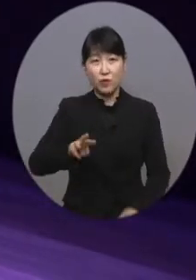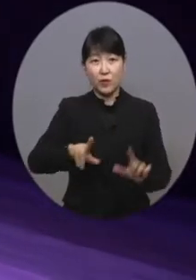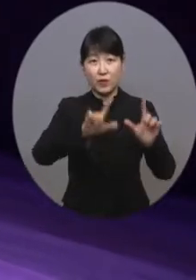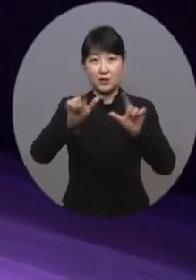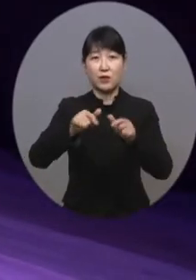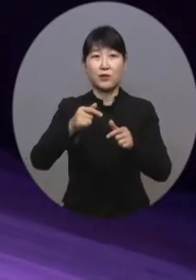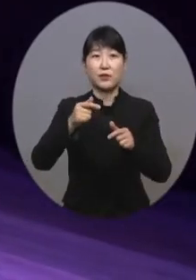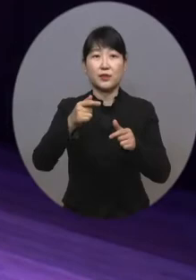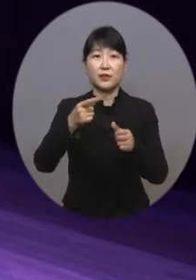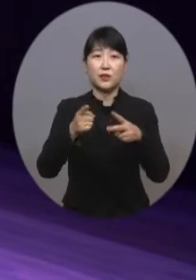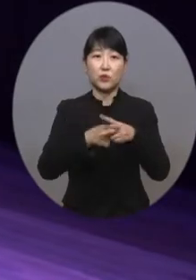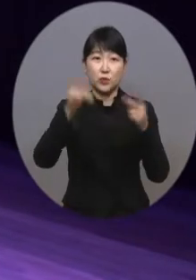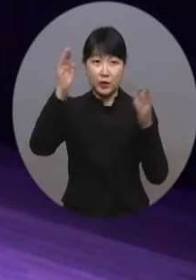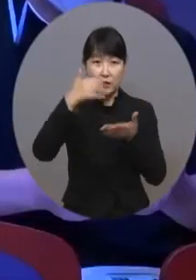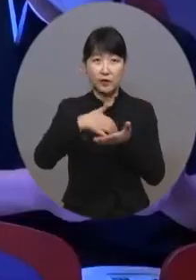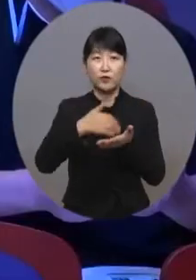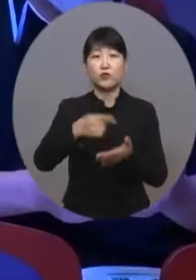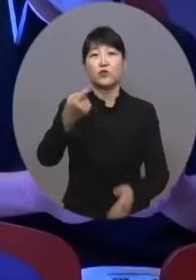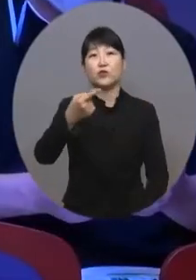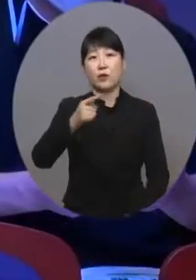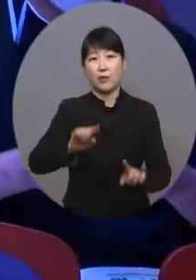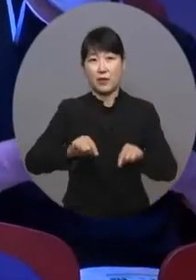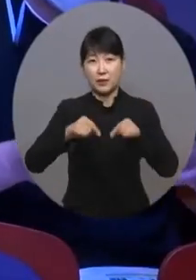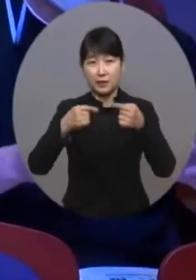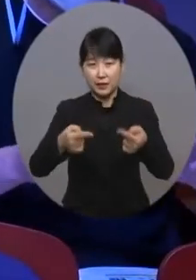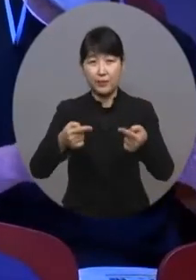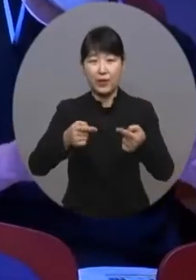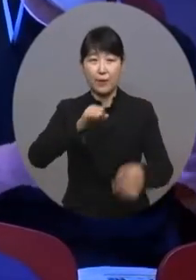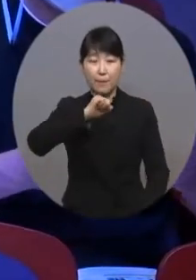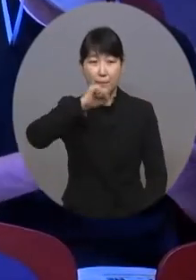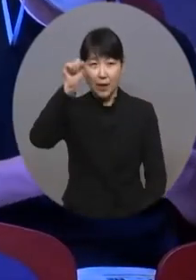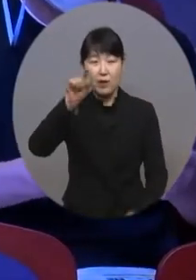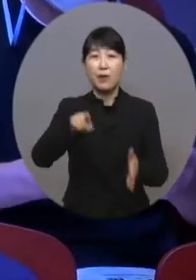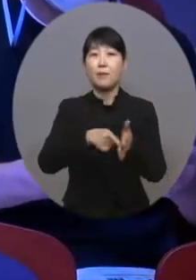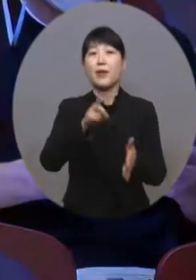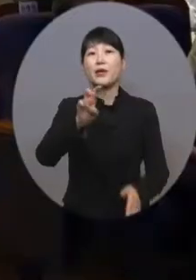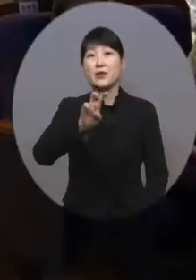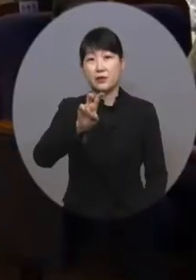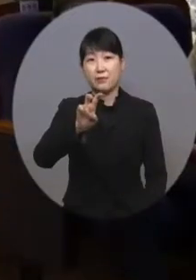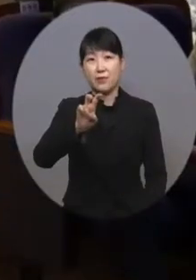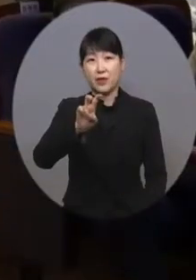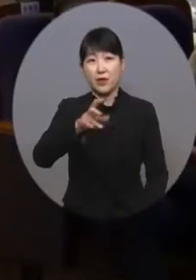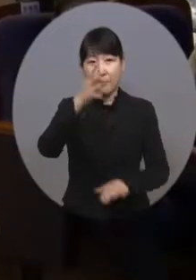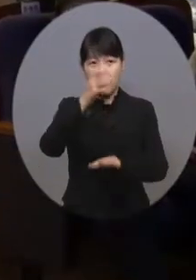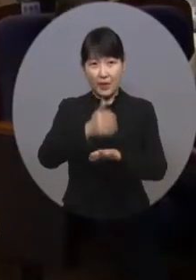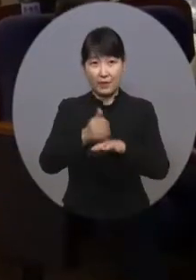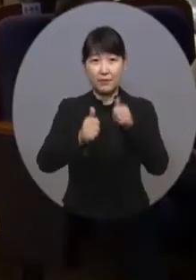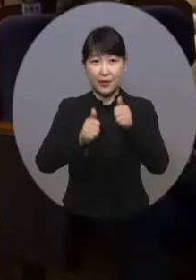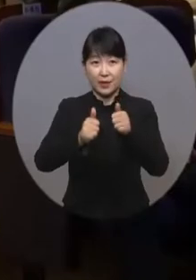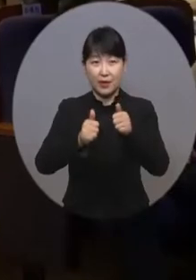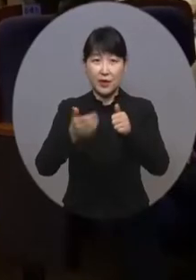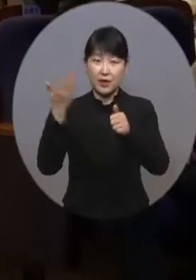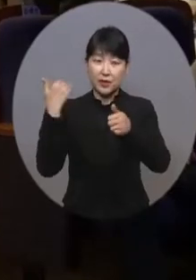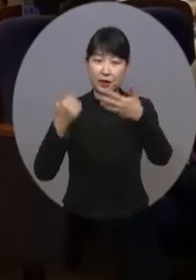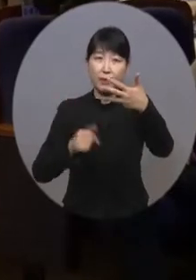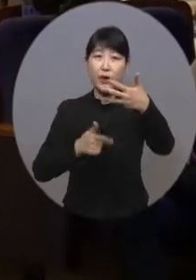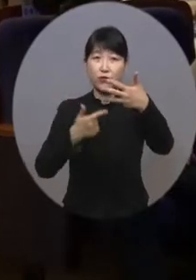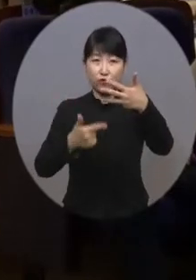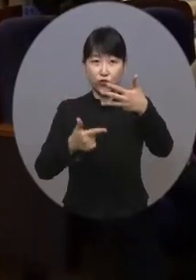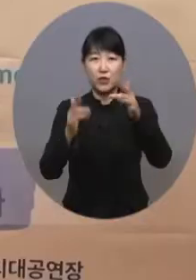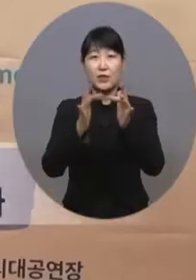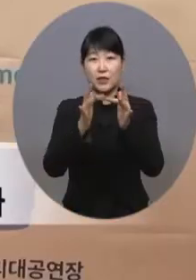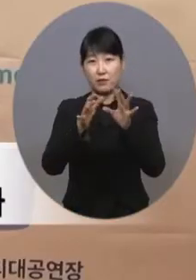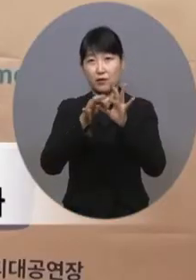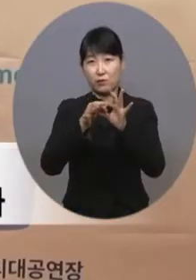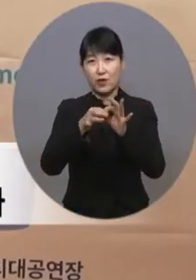참가하여 입선 120명, 본선 120명을 선정, 본선 진출자는 지난 8월 6일 온라인 본선에